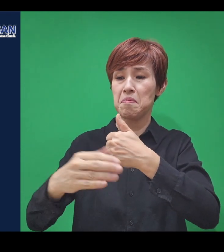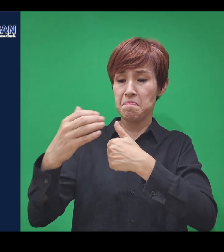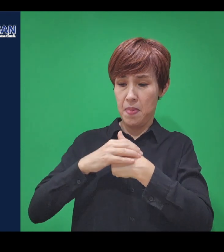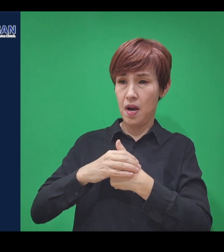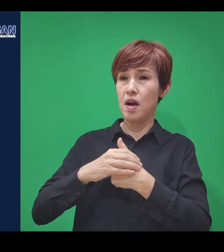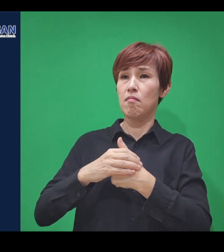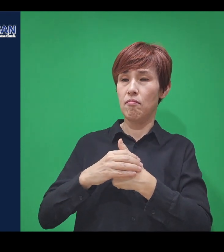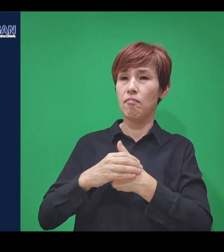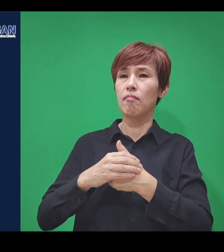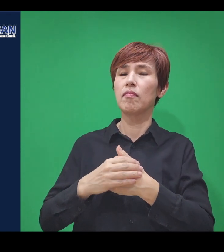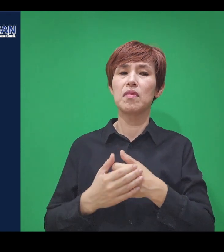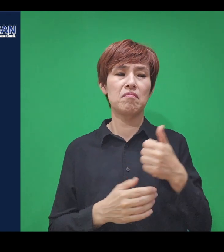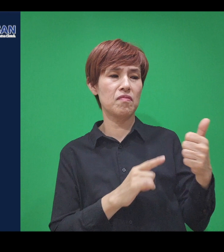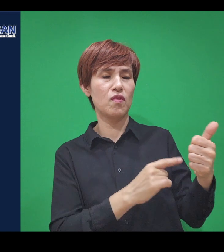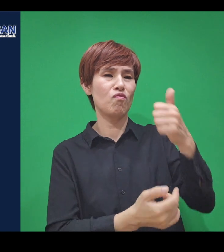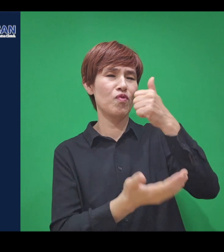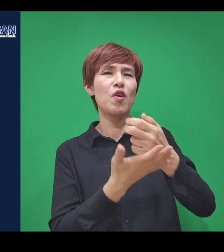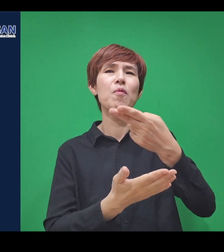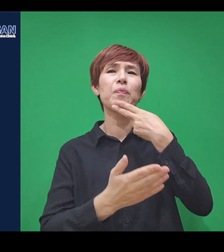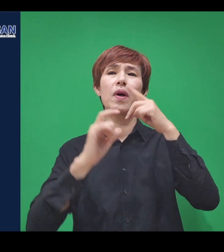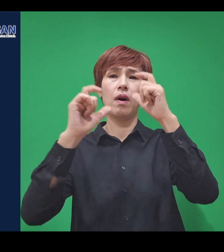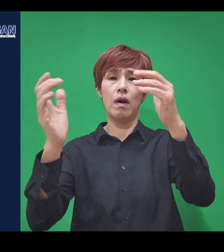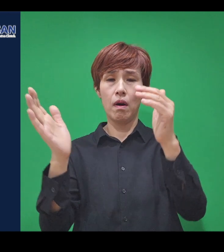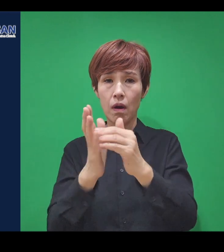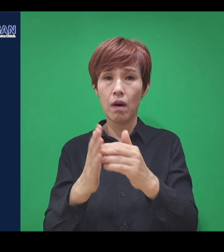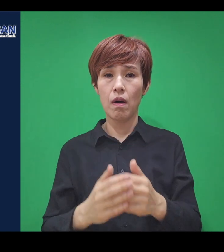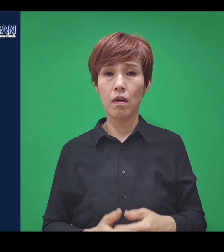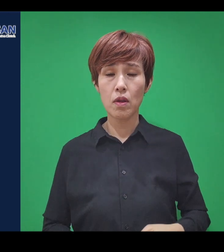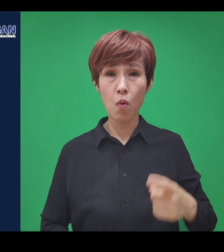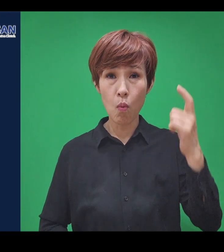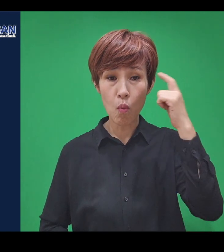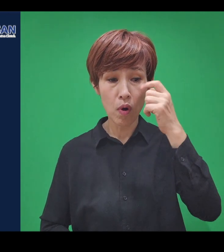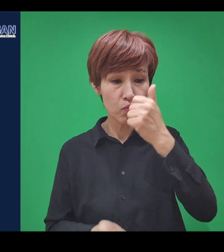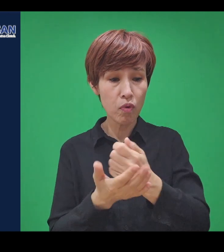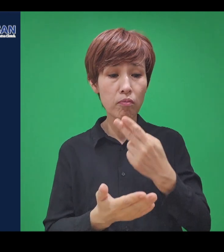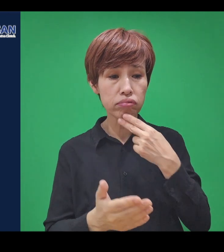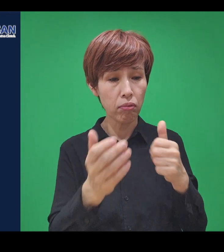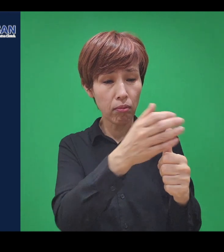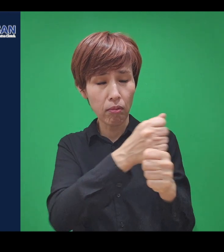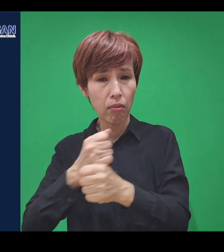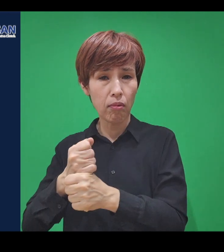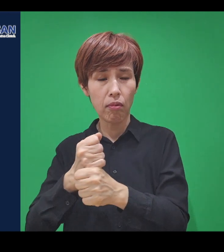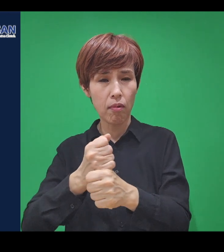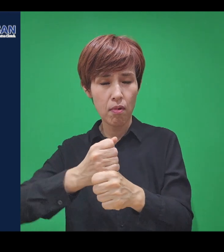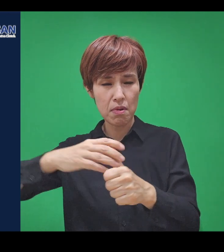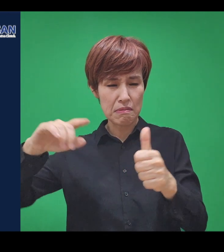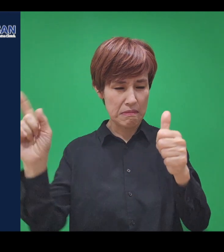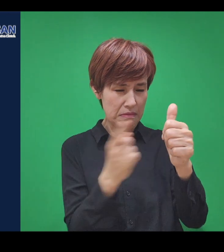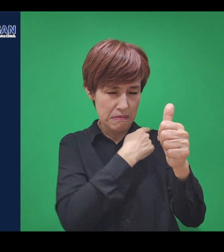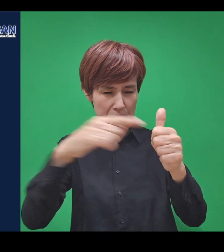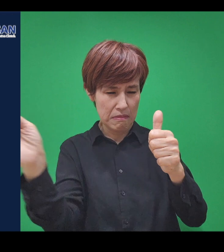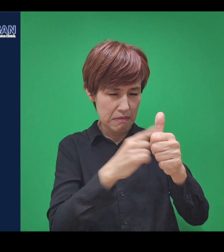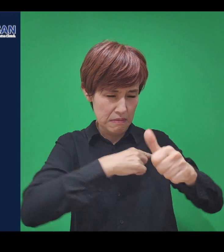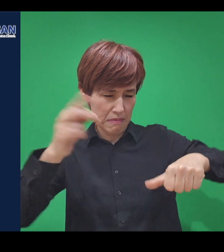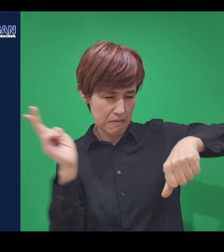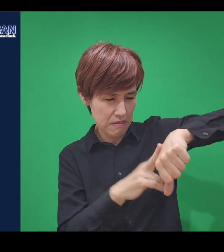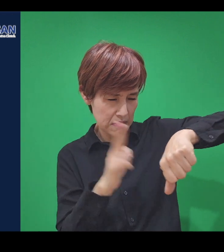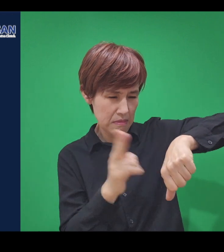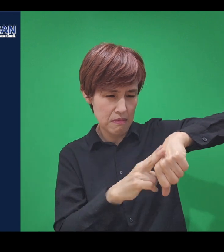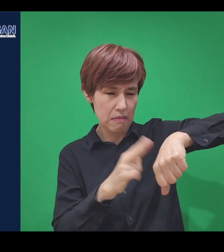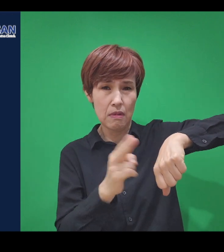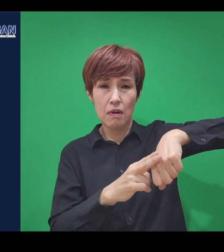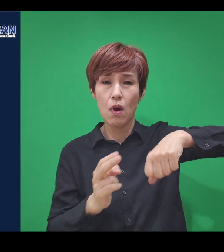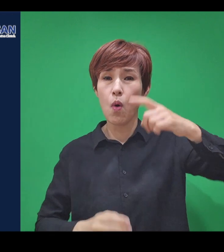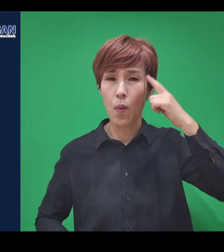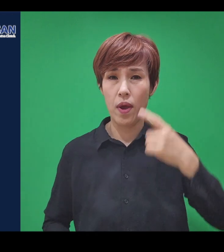없는 사람들을 데려다 채찍을 하나요? 저 채찍질 때문에 예수님의 몸은 다 찢겨나갔습니다. 피가